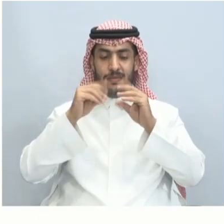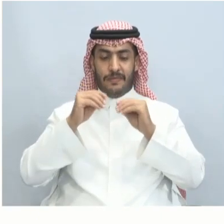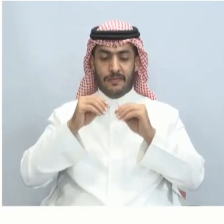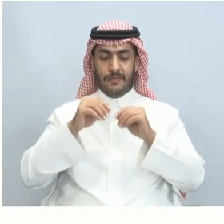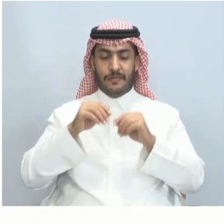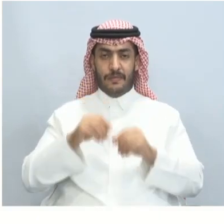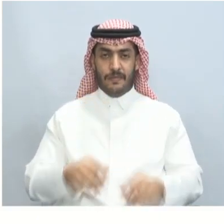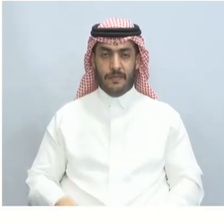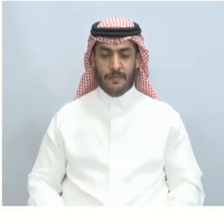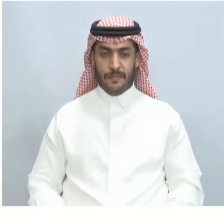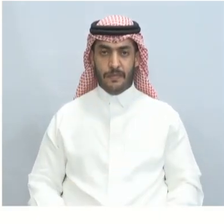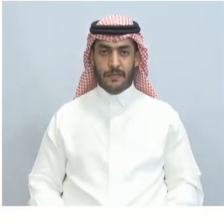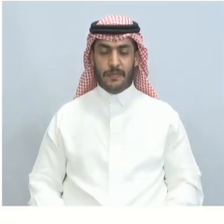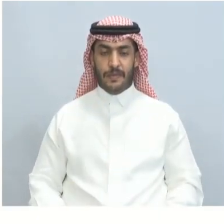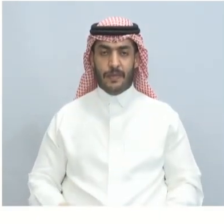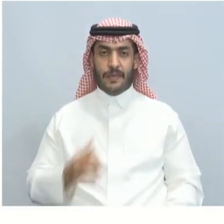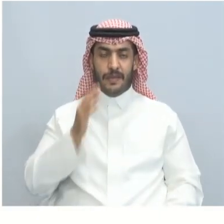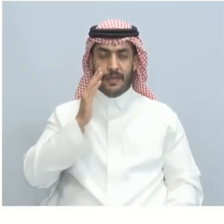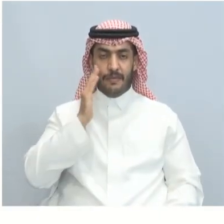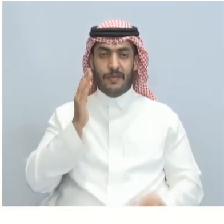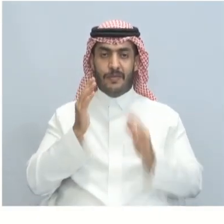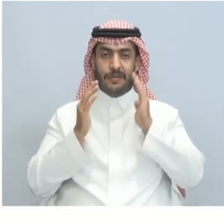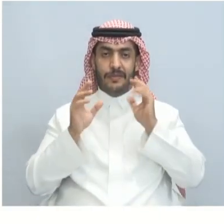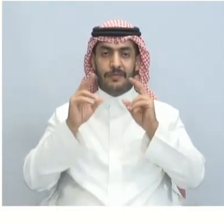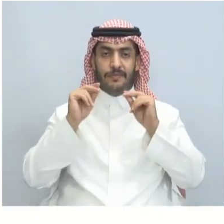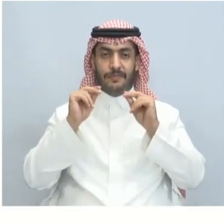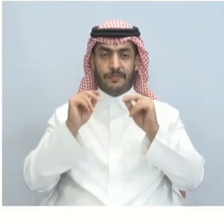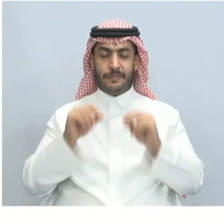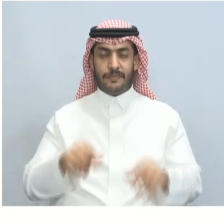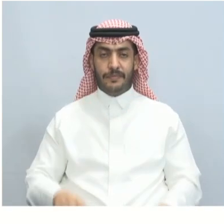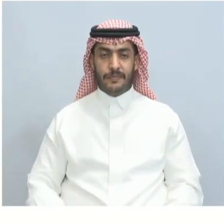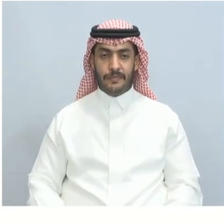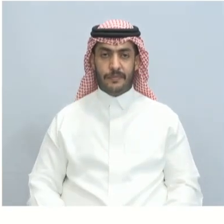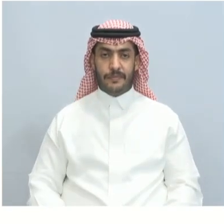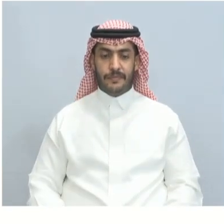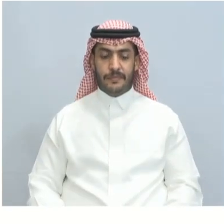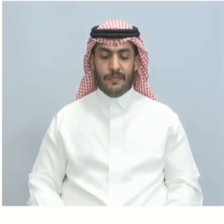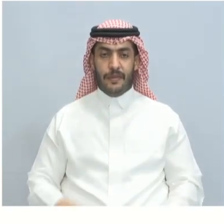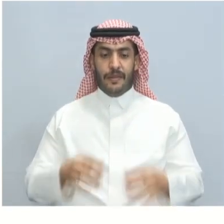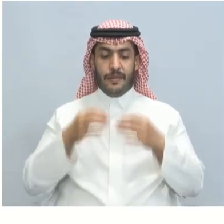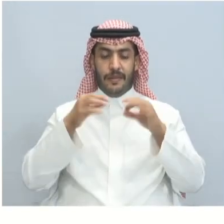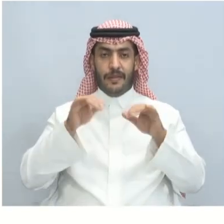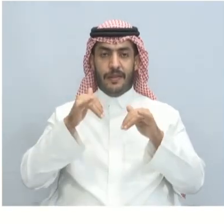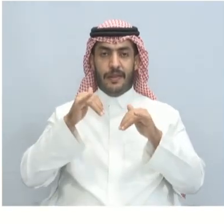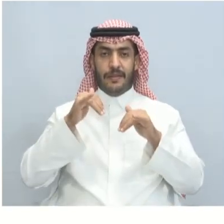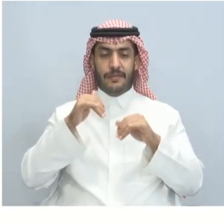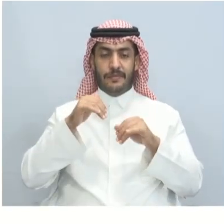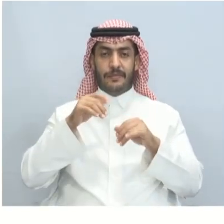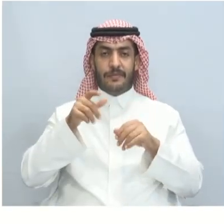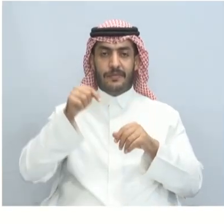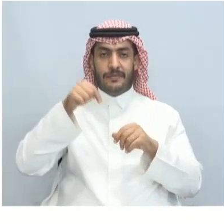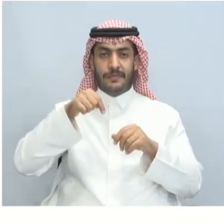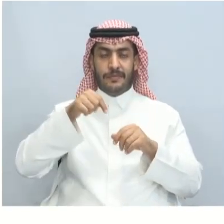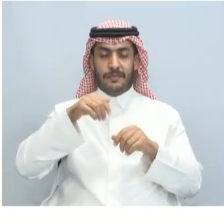انسحاب وحدتين الى اليمين وخم وحدات الى اسفل فيصبح بهذه الصوره